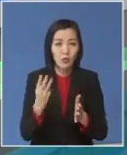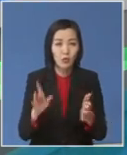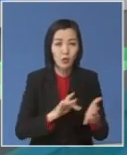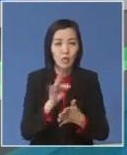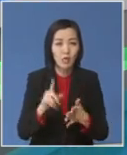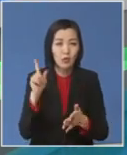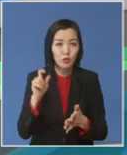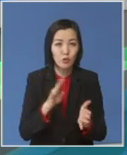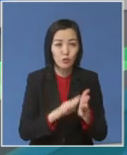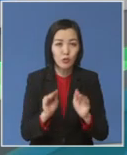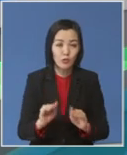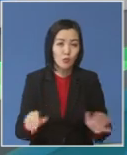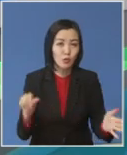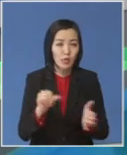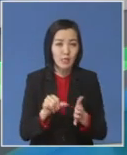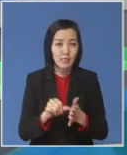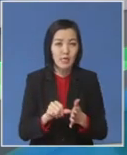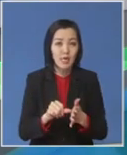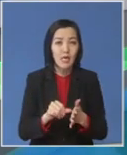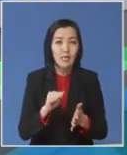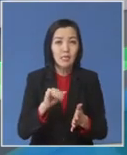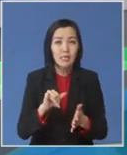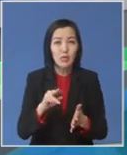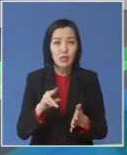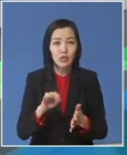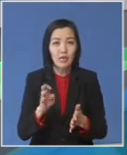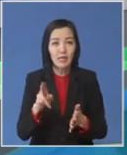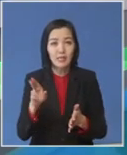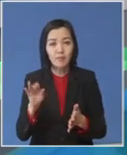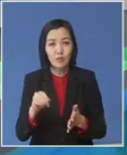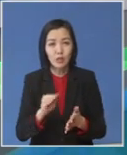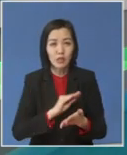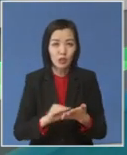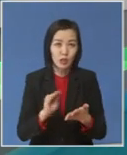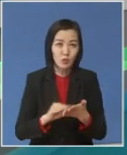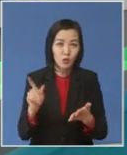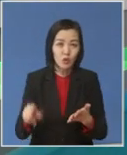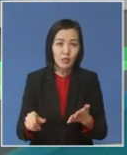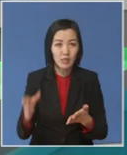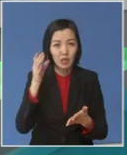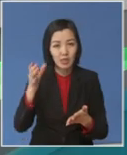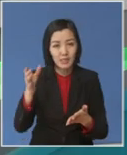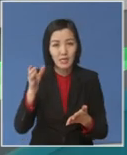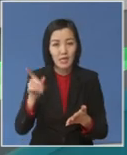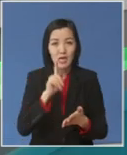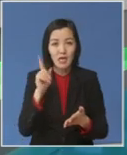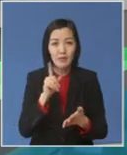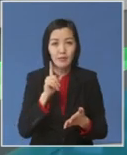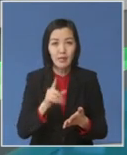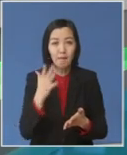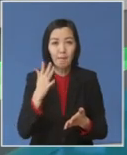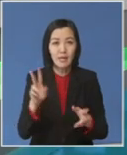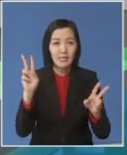жуық оқушы қатысты. Олар тілші әдебиетшілер, жазушылар, жас ғалымдар сынды 5 аталым бойынша білім жарыстырды.